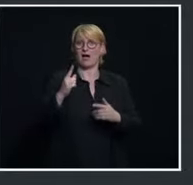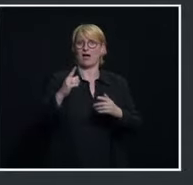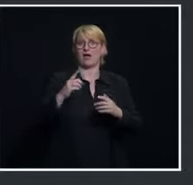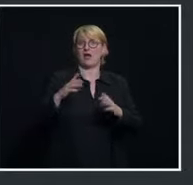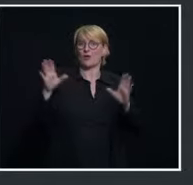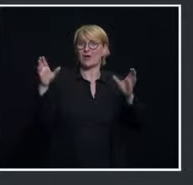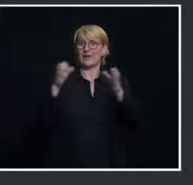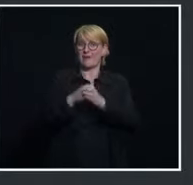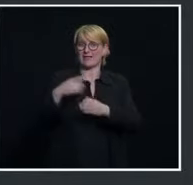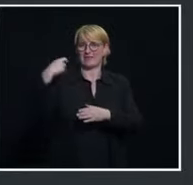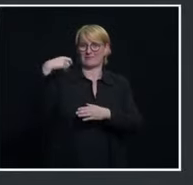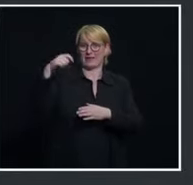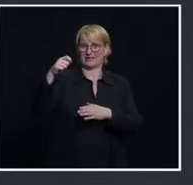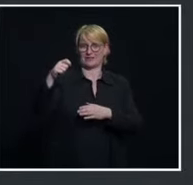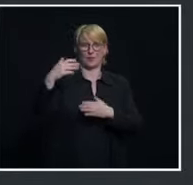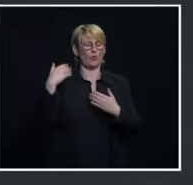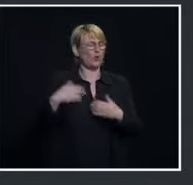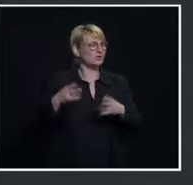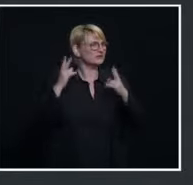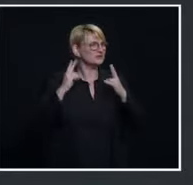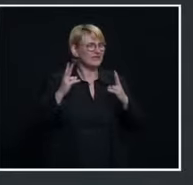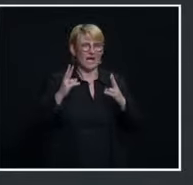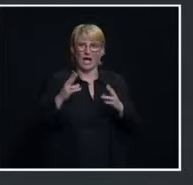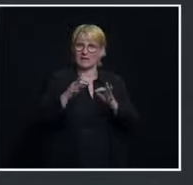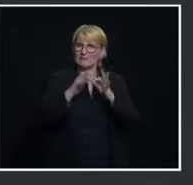Sicherheitsmaßnahmen immer mehr überhand nehmen,